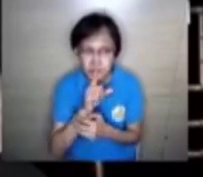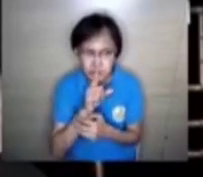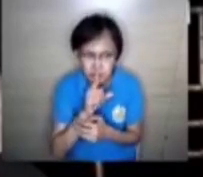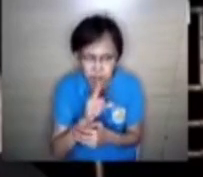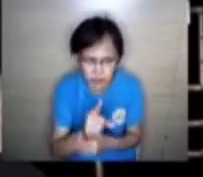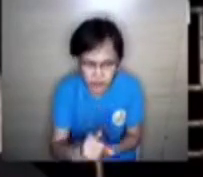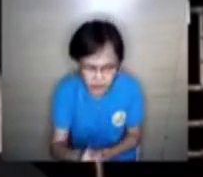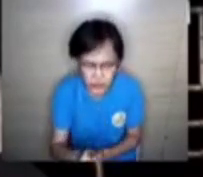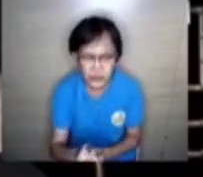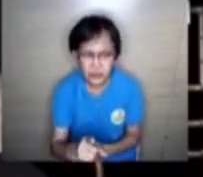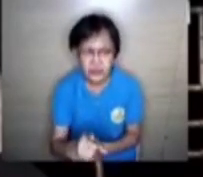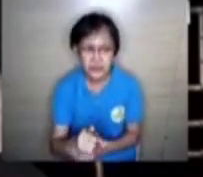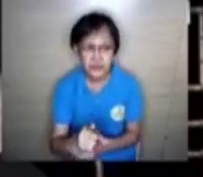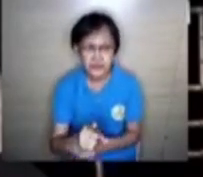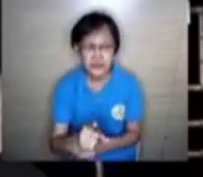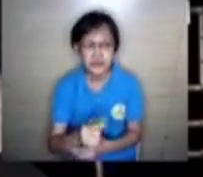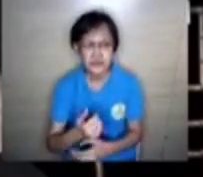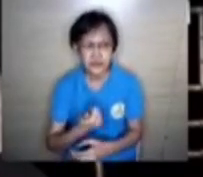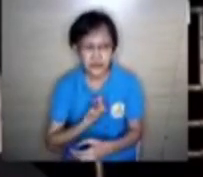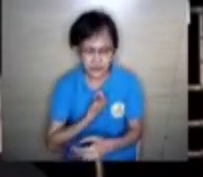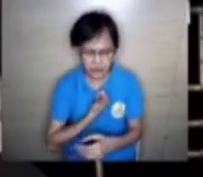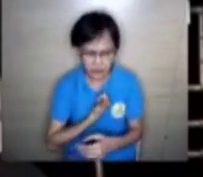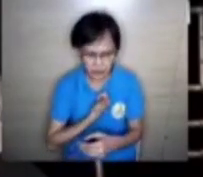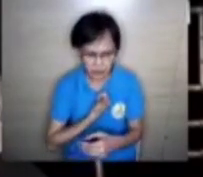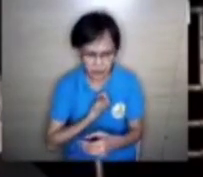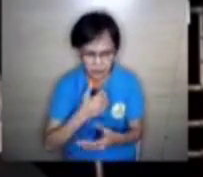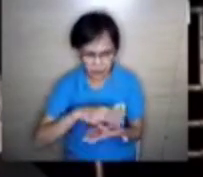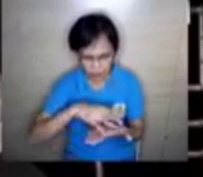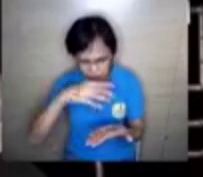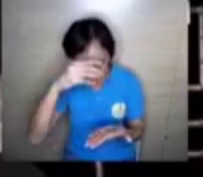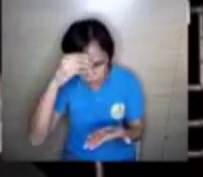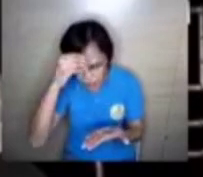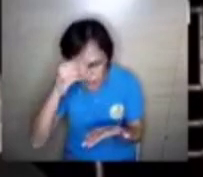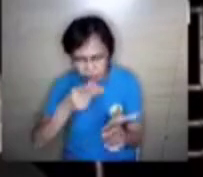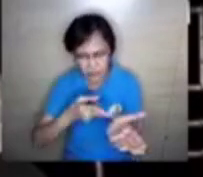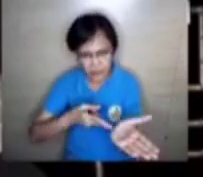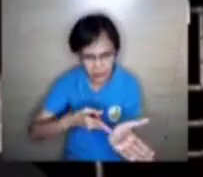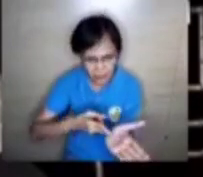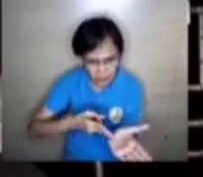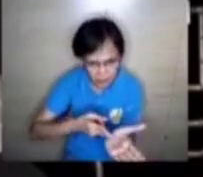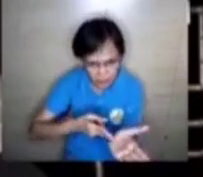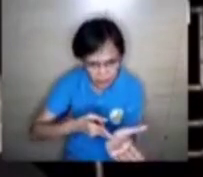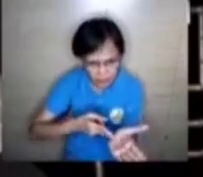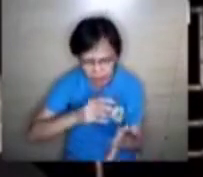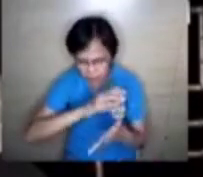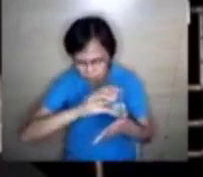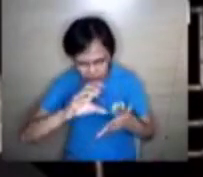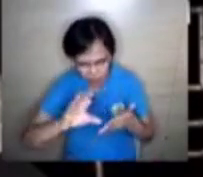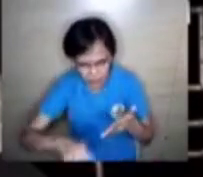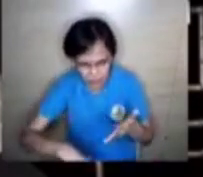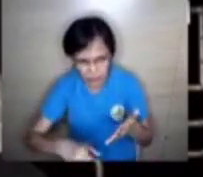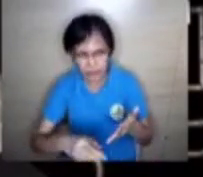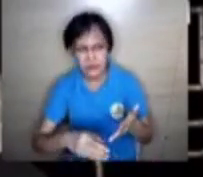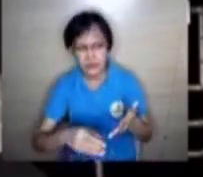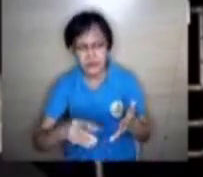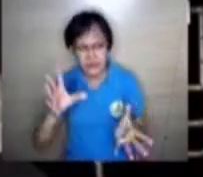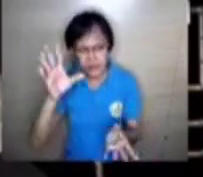everyone. Ang mahalaga, maglingkod tayo ng may integridad sa kahusayang maaabot